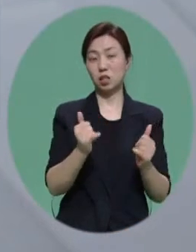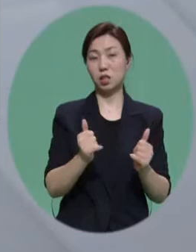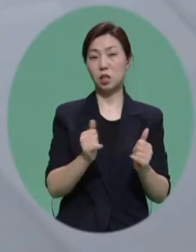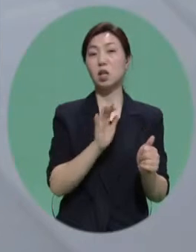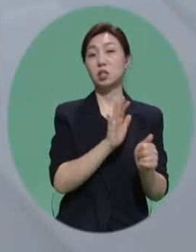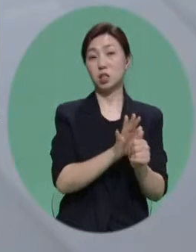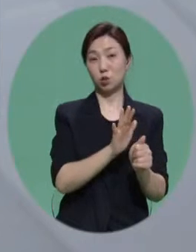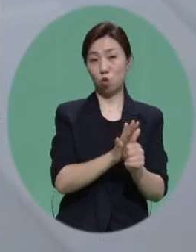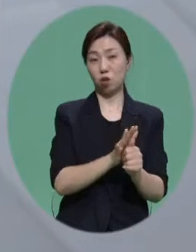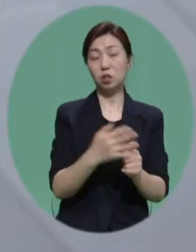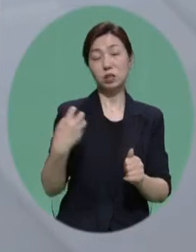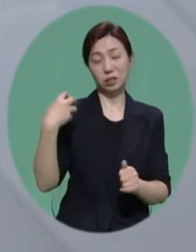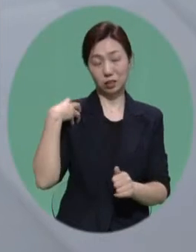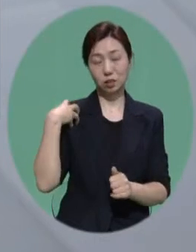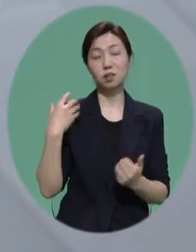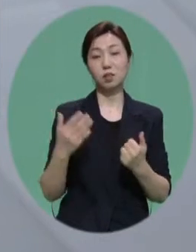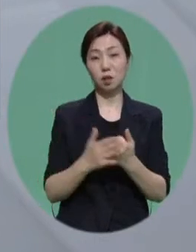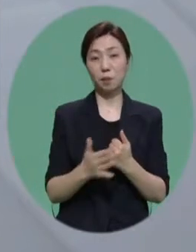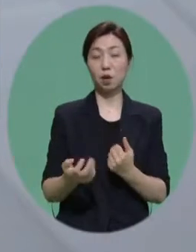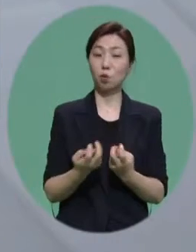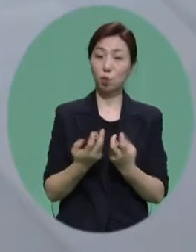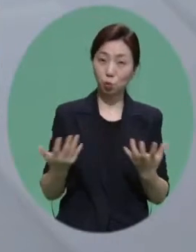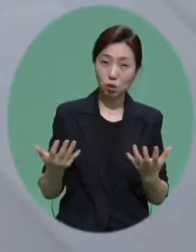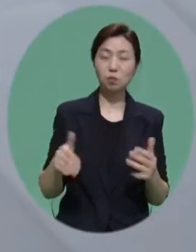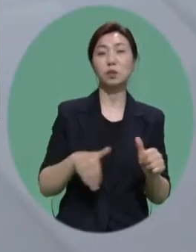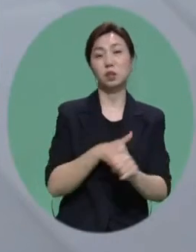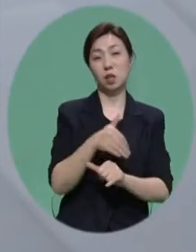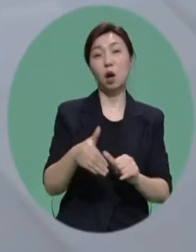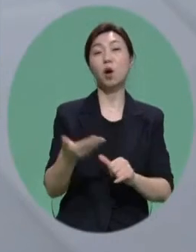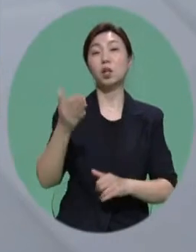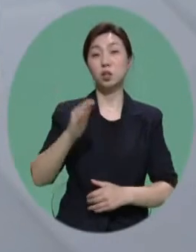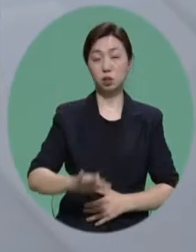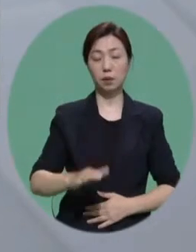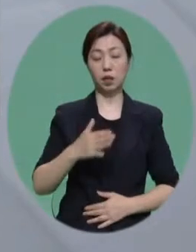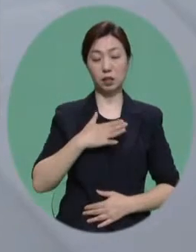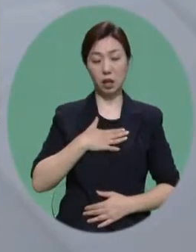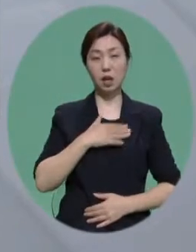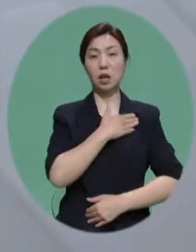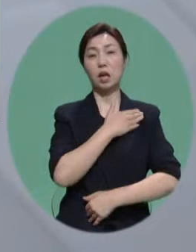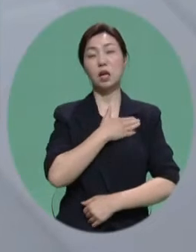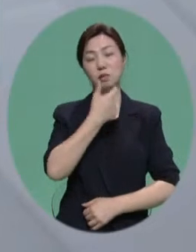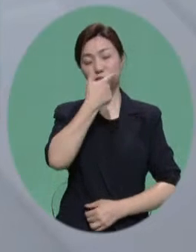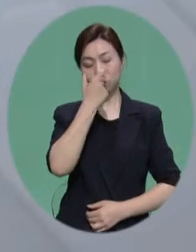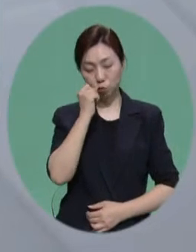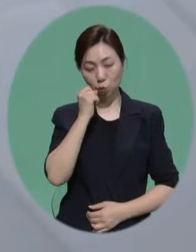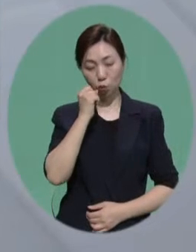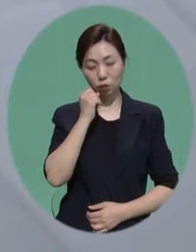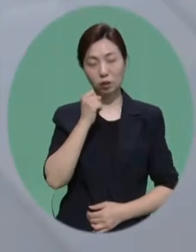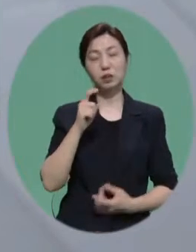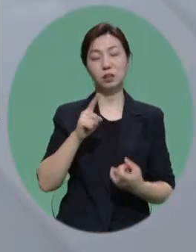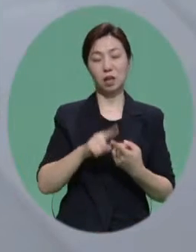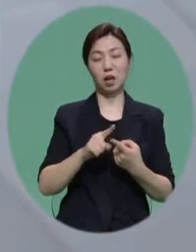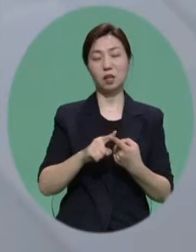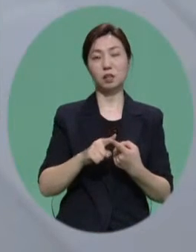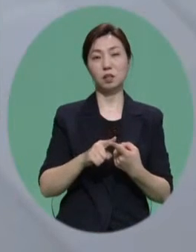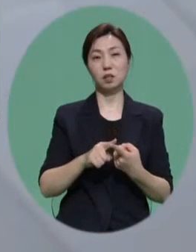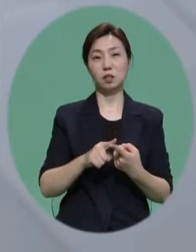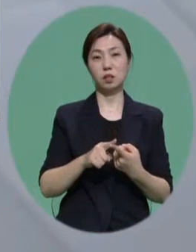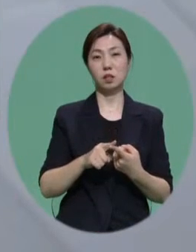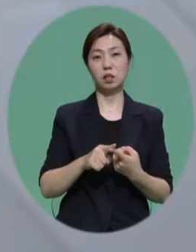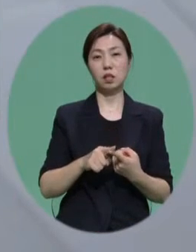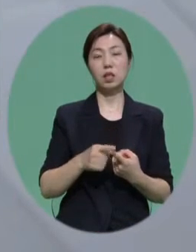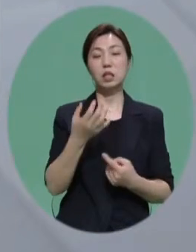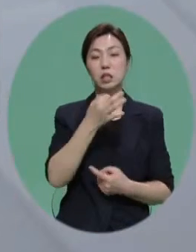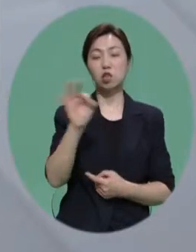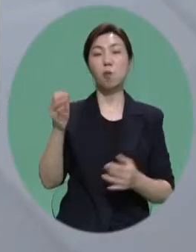어쩔 수 없는 측면이 있었다고 해도 아 뭐 저의 부족함 이었다 이렇게 생각하고 우리도 피해자 로 분께